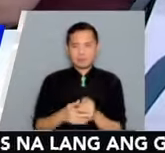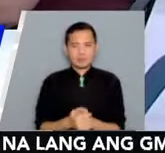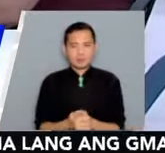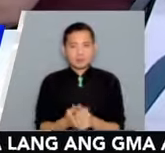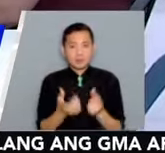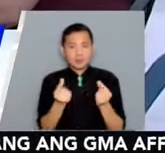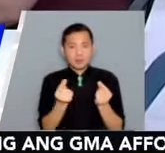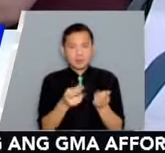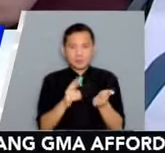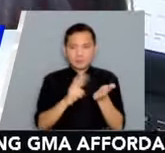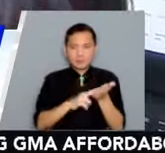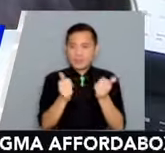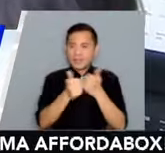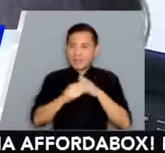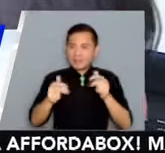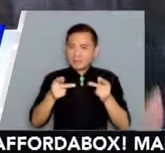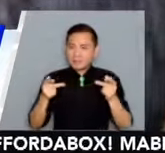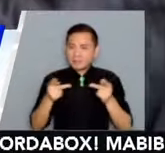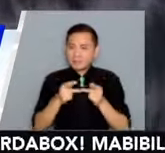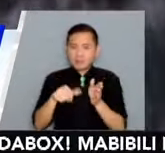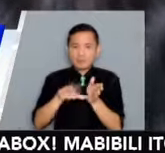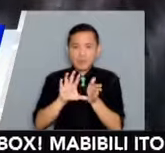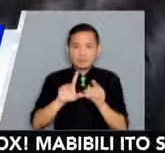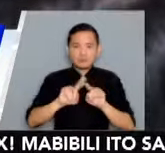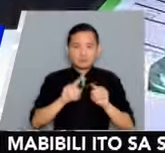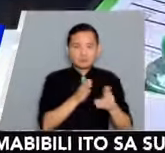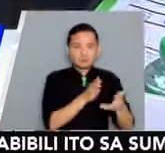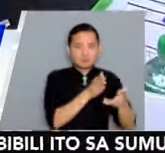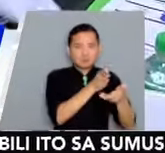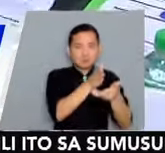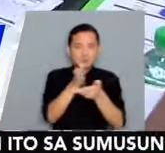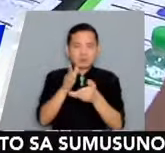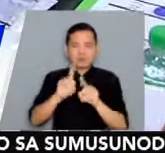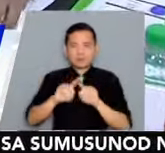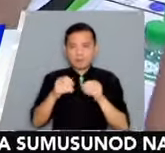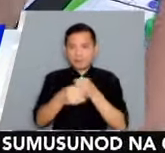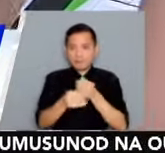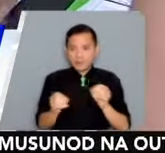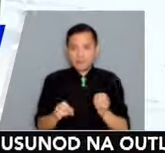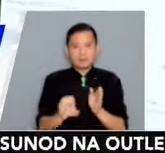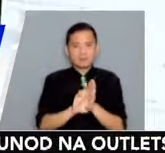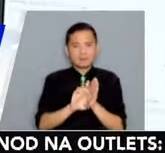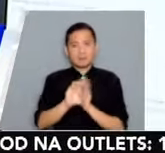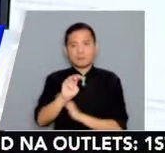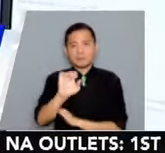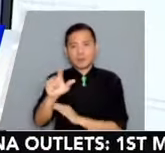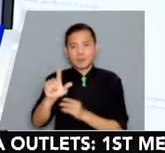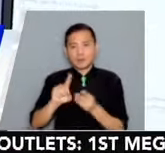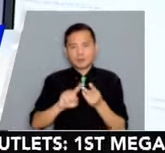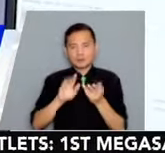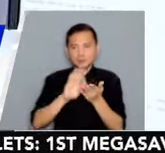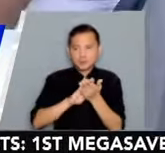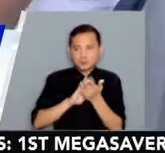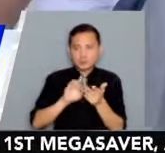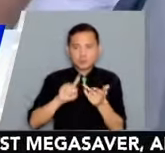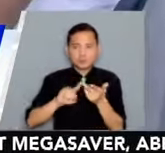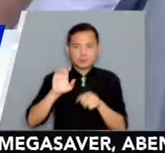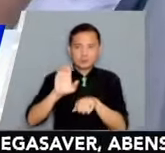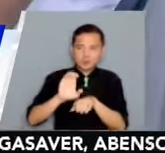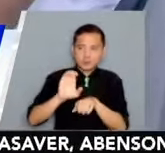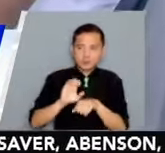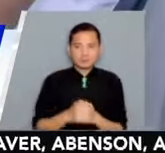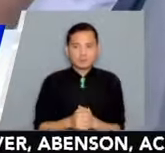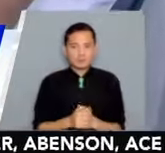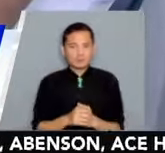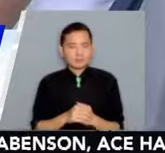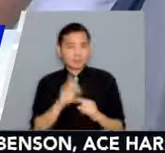Project ng COMELEC sa iba pang mga opisina, pati sa ilang mall, eskwelahan at simbahan. Layunin itong padaliin at